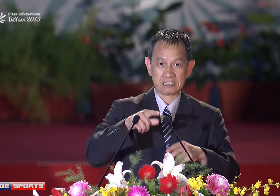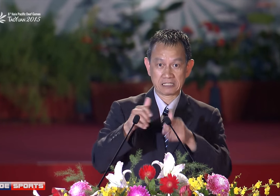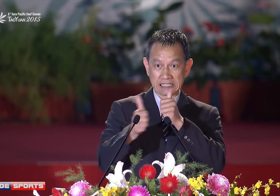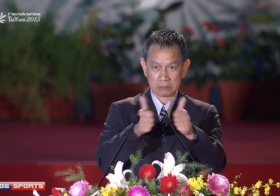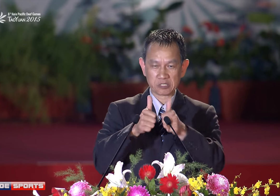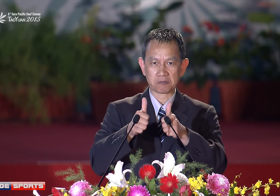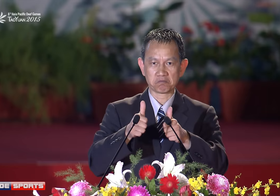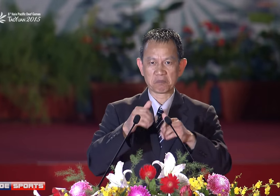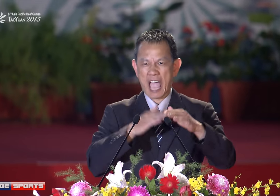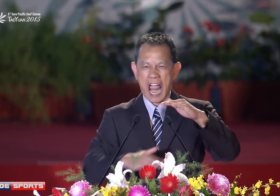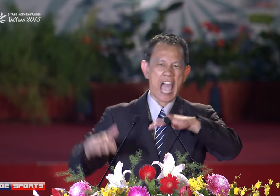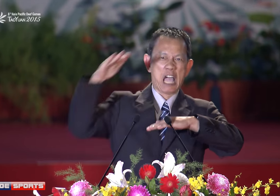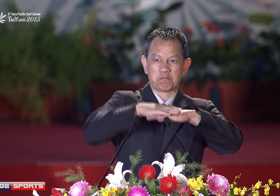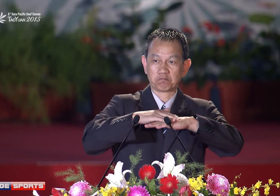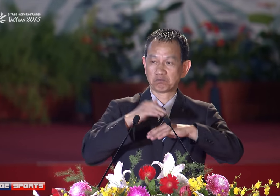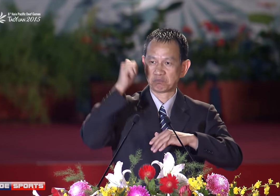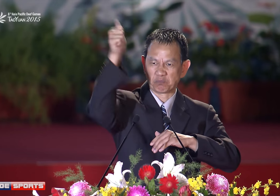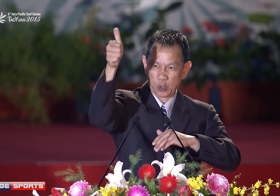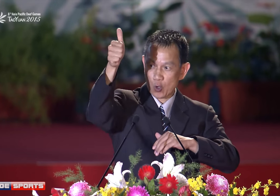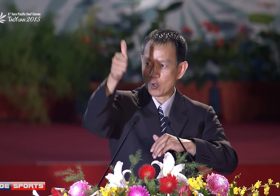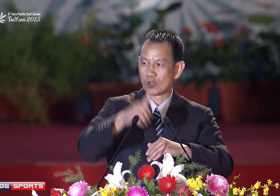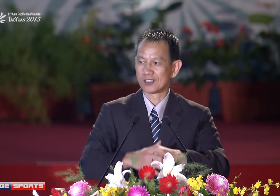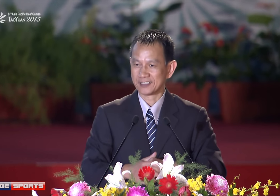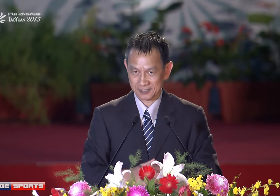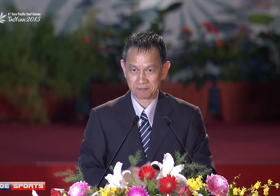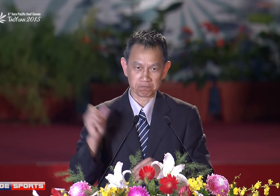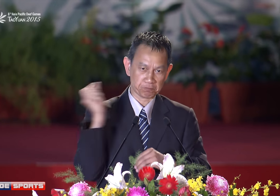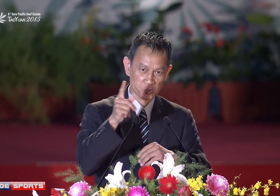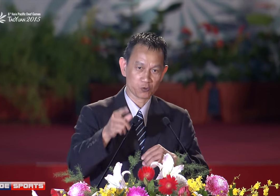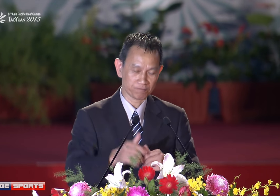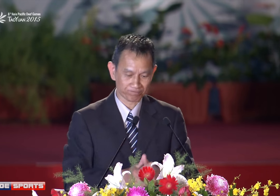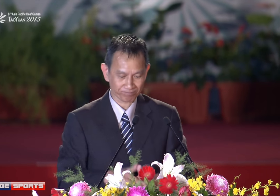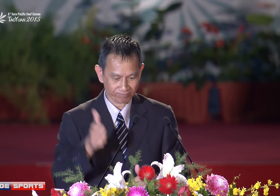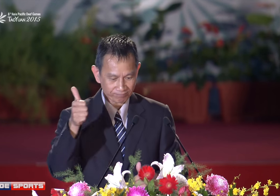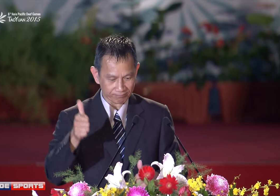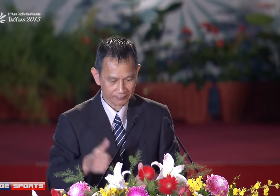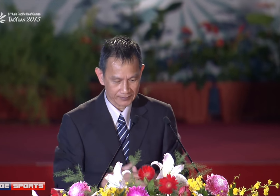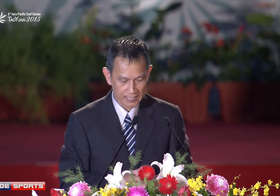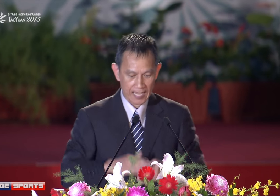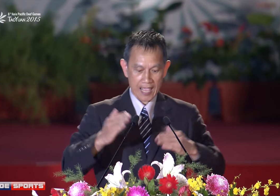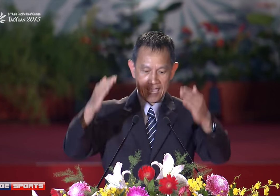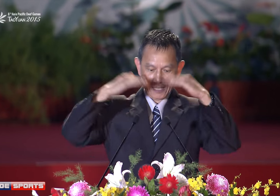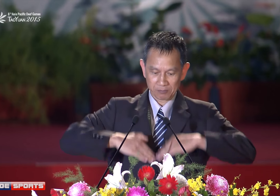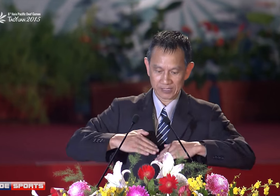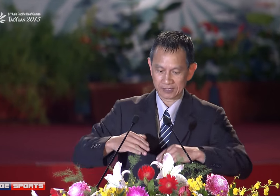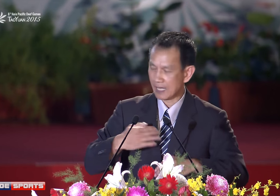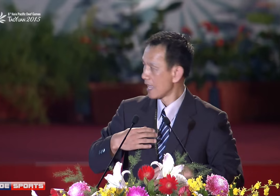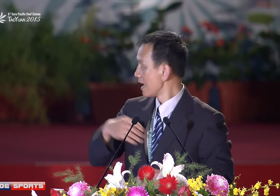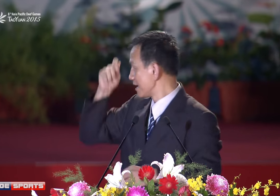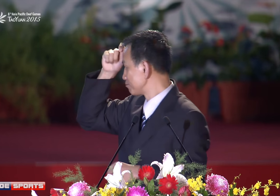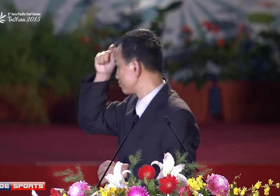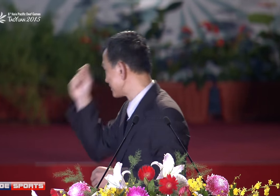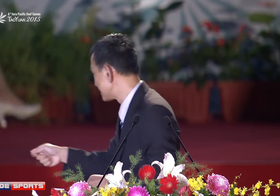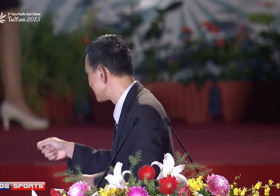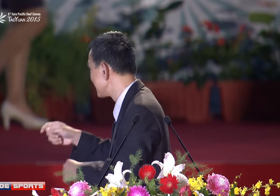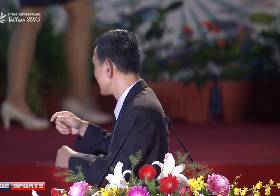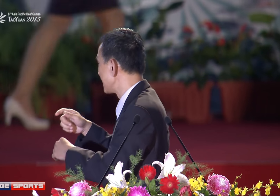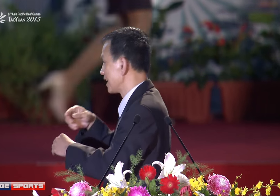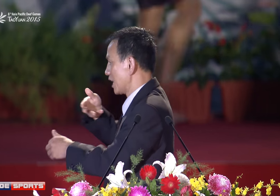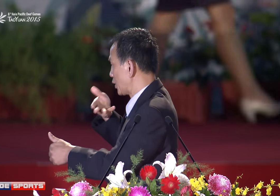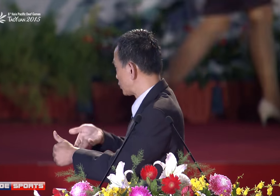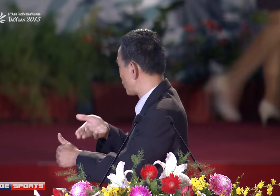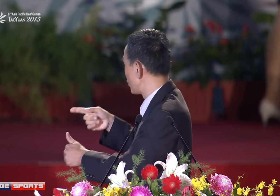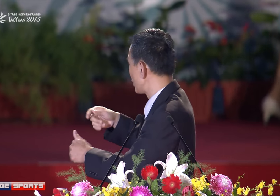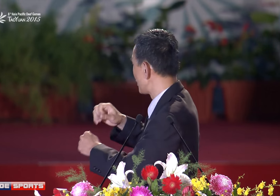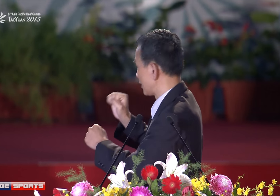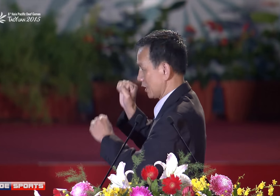我相信亚太听障运动会一定会办的比世界听障篮球锦标赛还要更好、更成